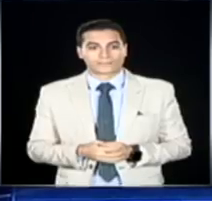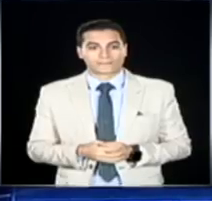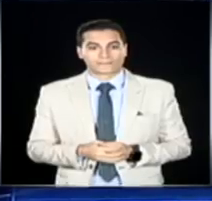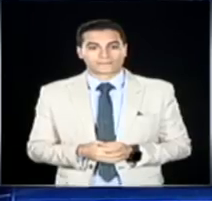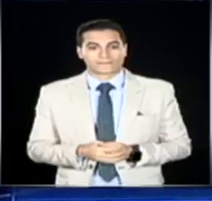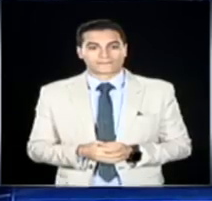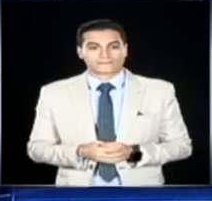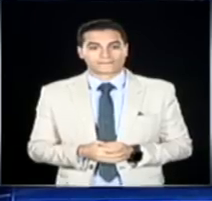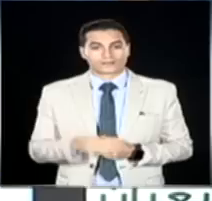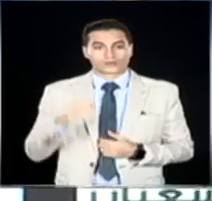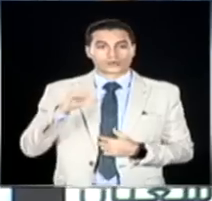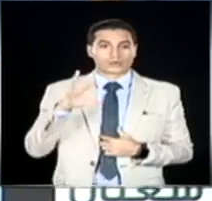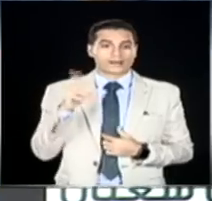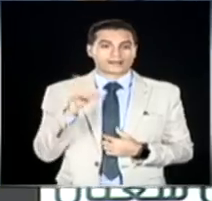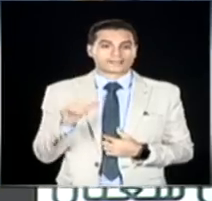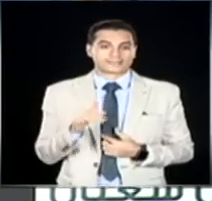الجوهري